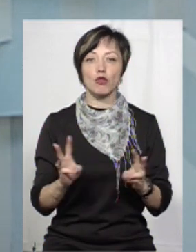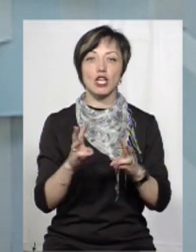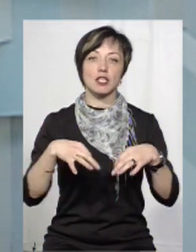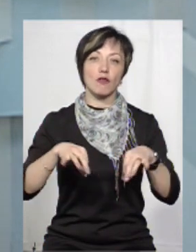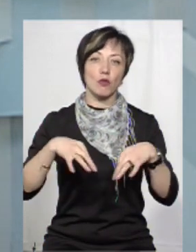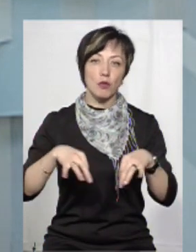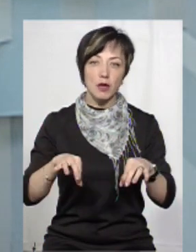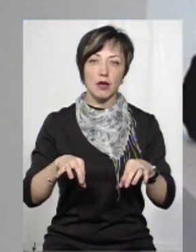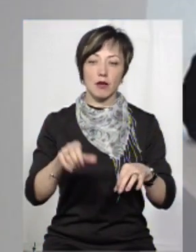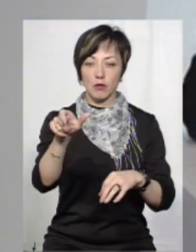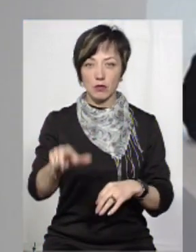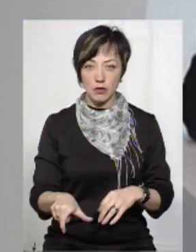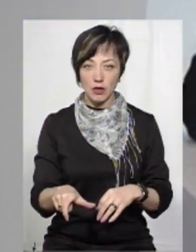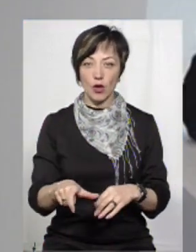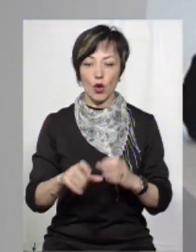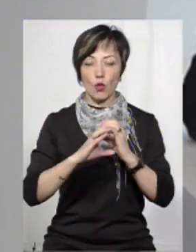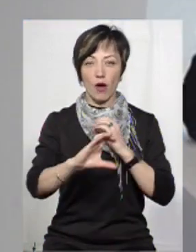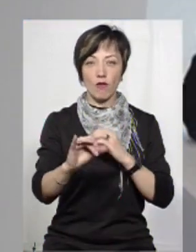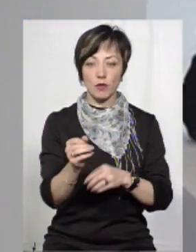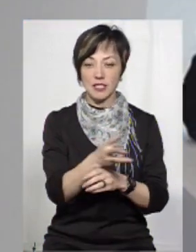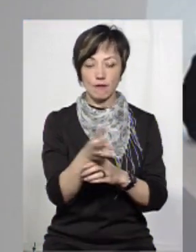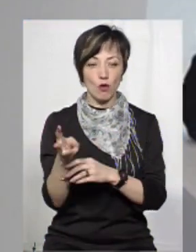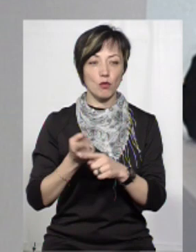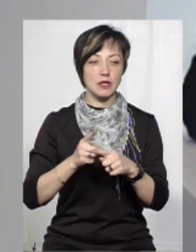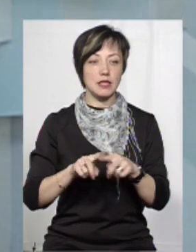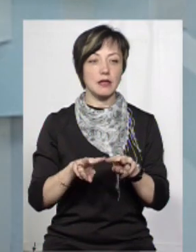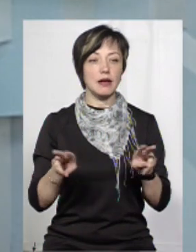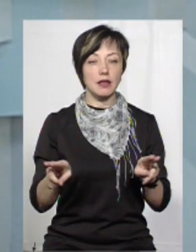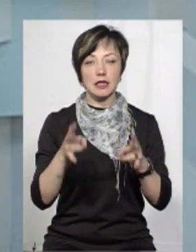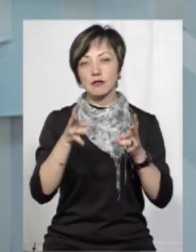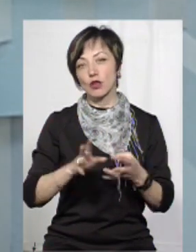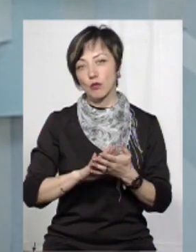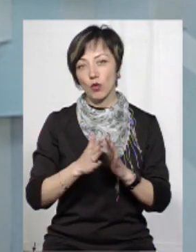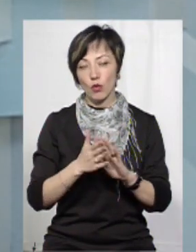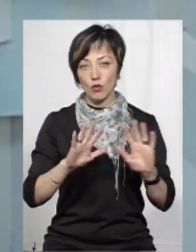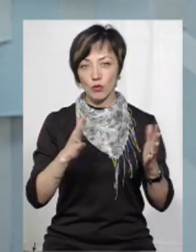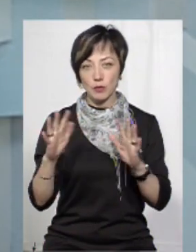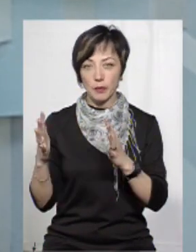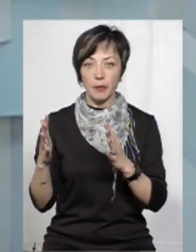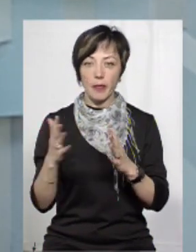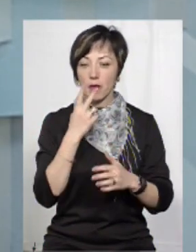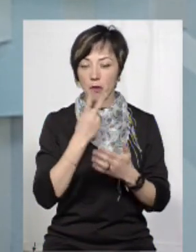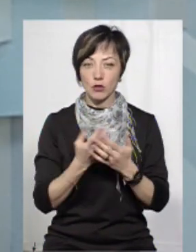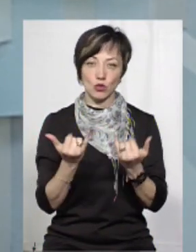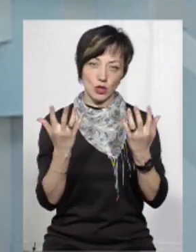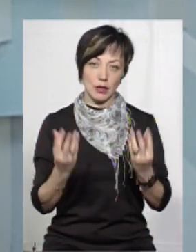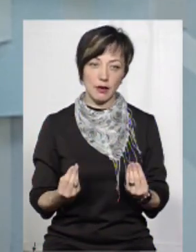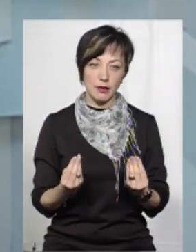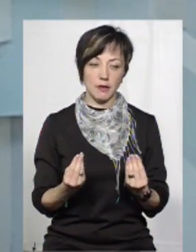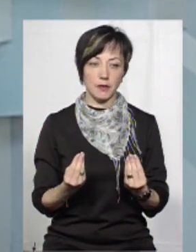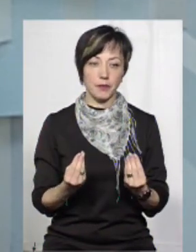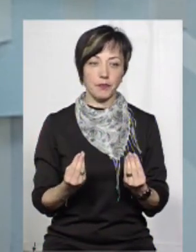пожежний автомобіль, пожежний з рукавом і стволом. Це такі надзвичайні події, як ми бачимо на сьогоднішній